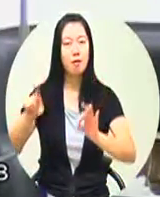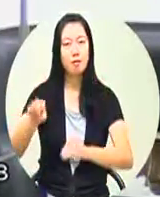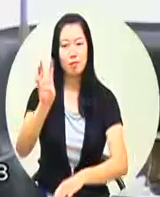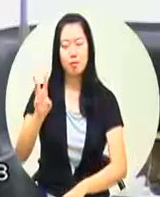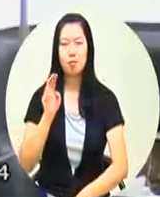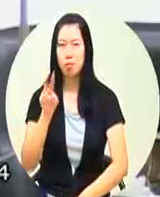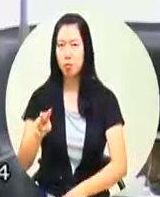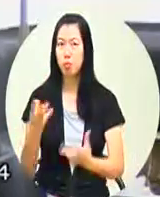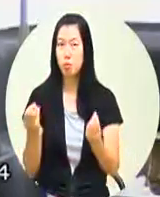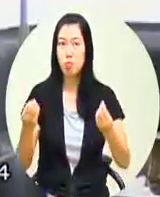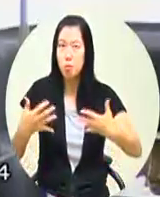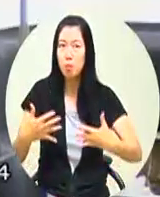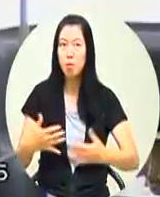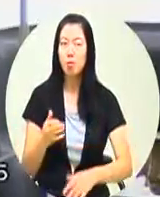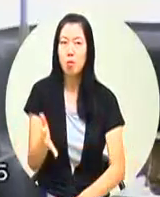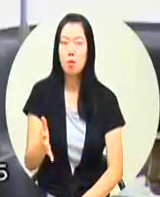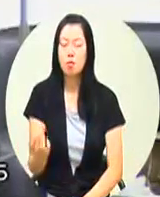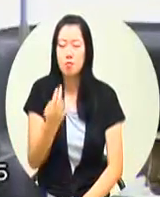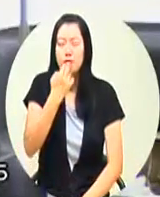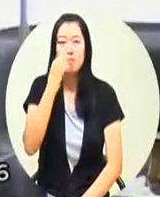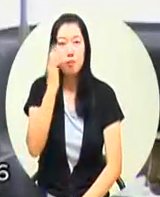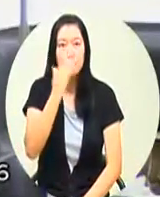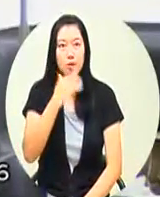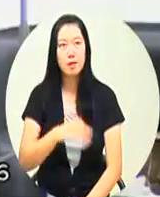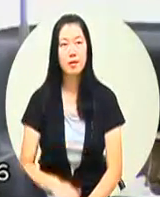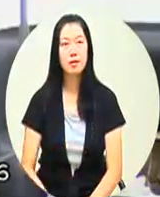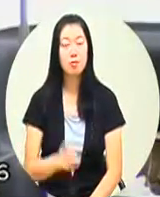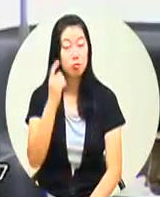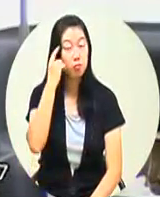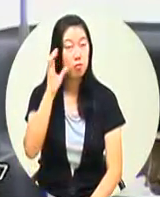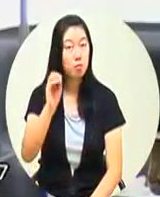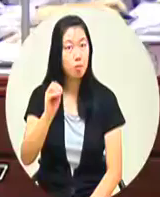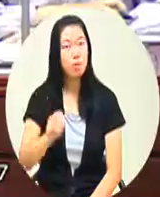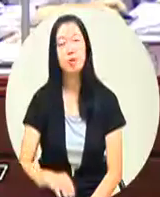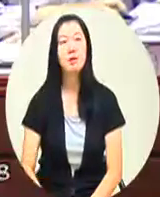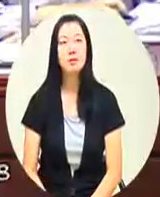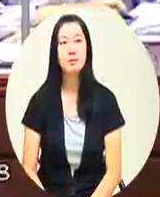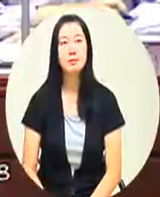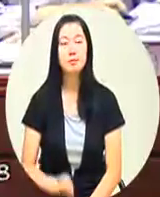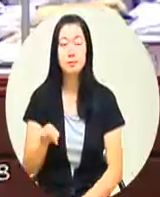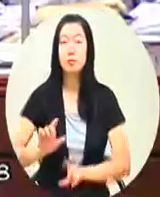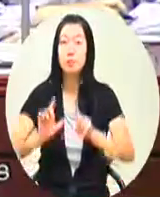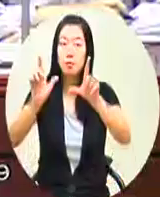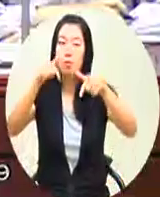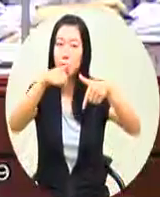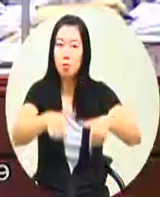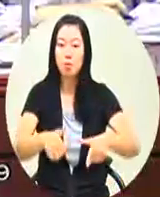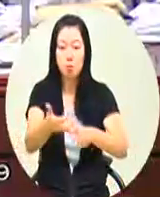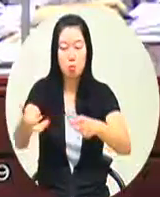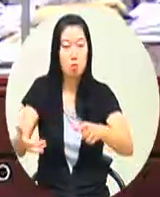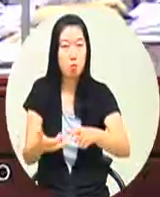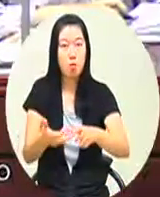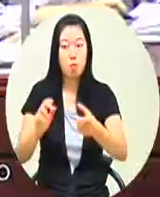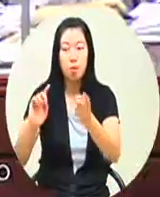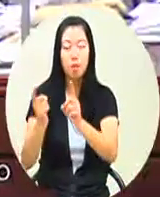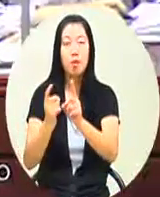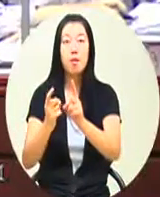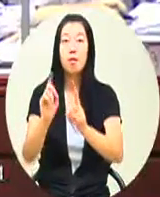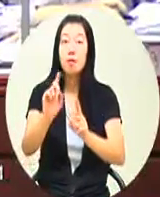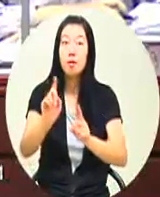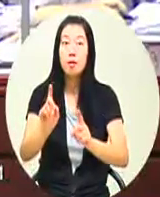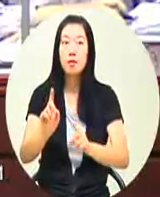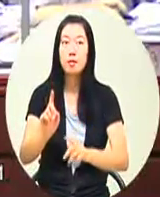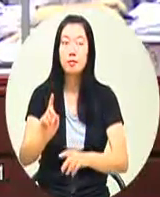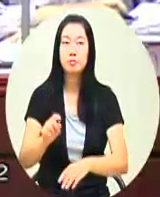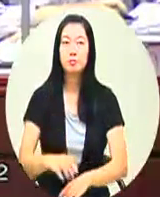闲诺 来抽。喜欢啊？ 他为什么会臭？你有没有想过这个问题？ 因为他那个东西湖这个地方刚好它是一个